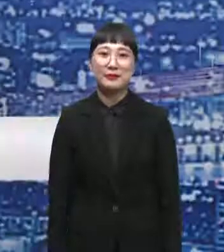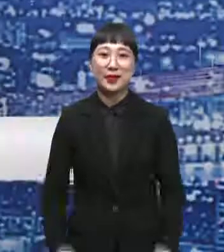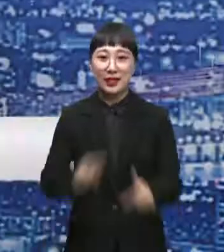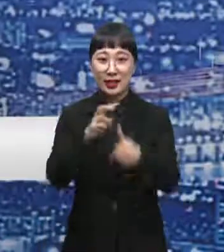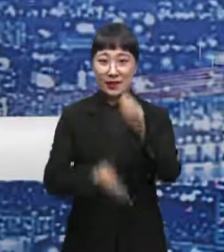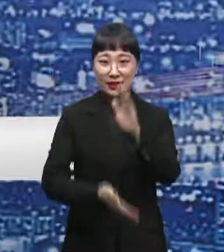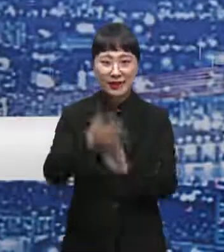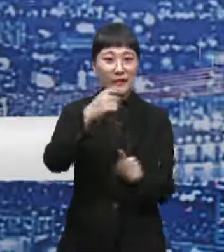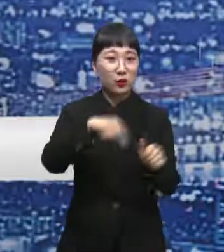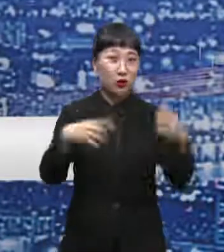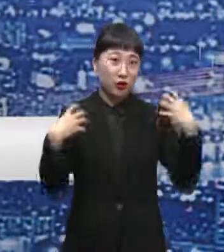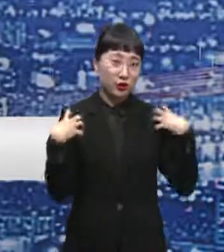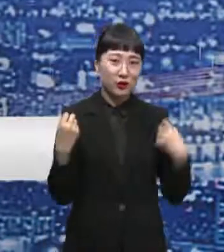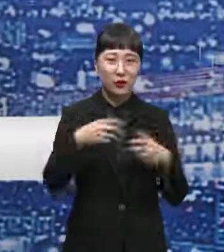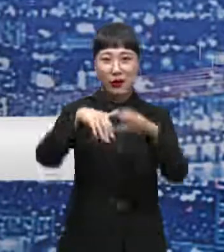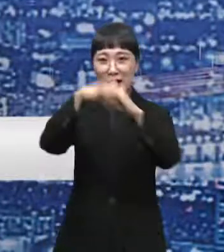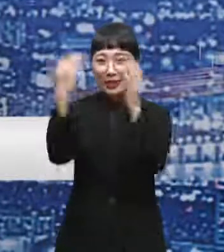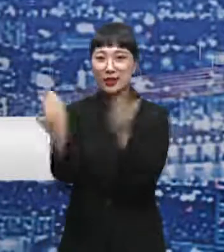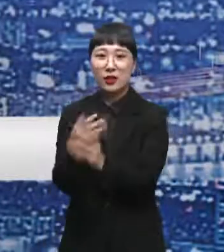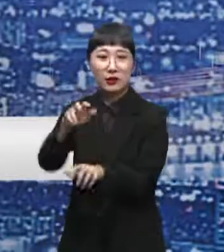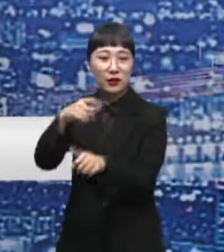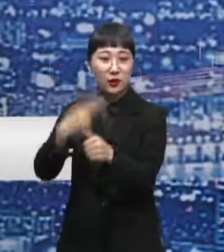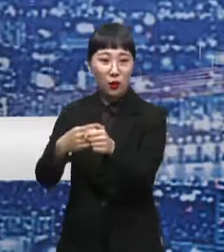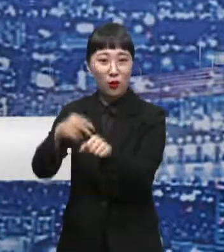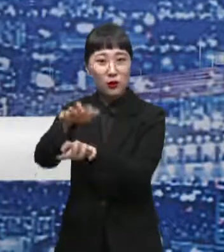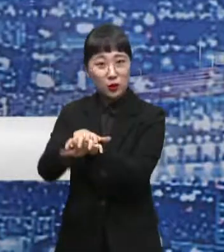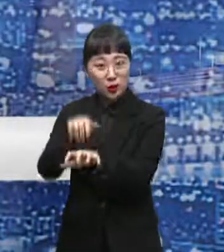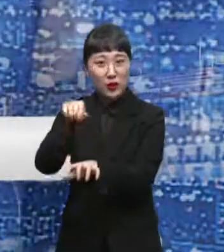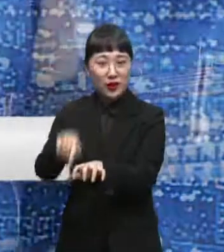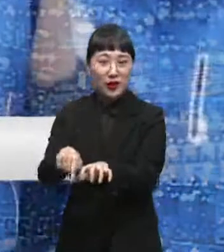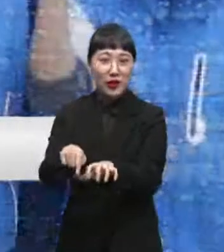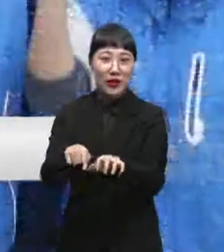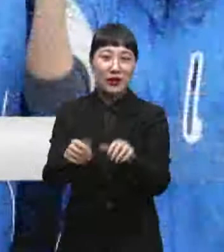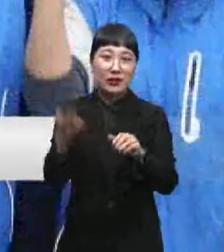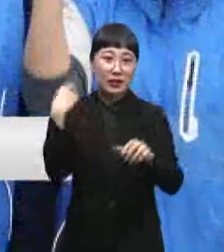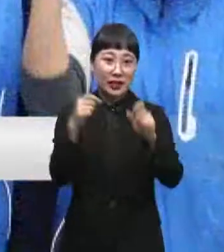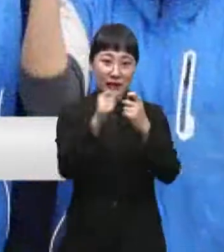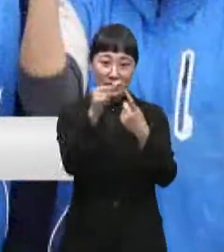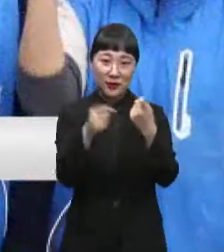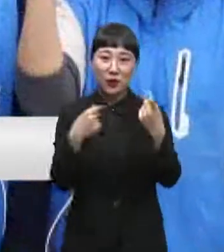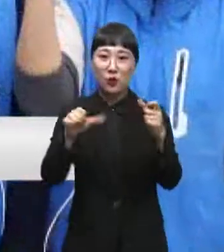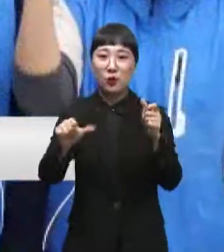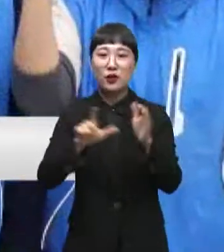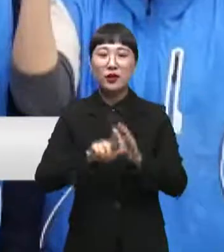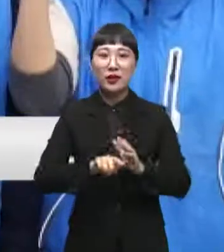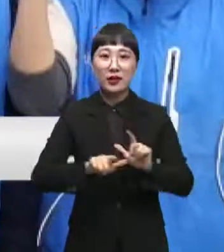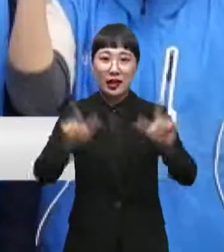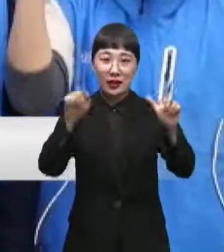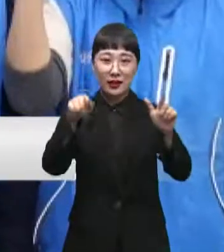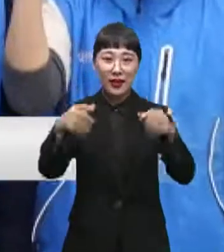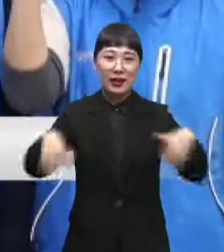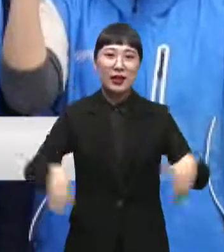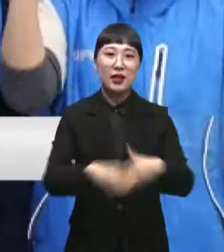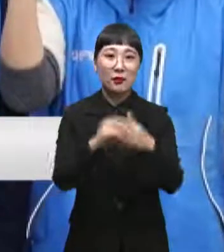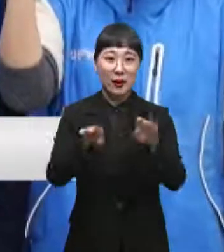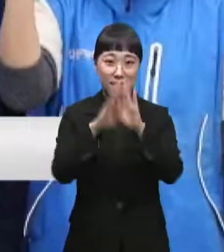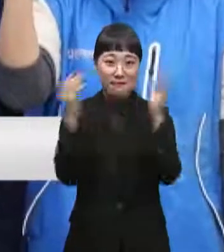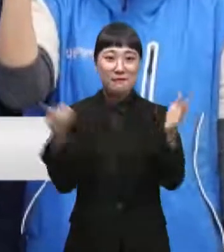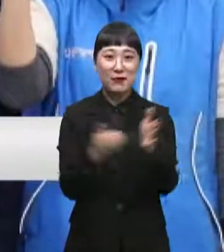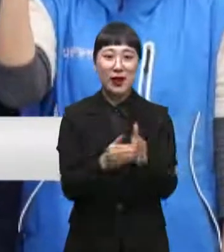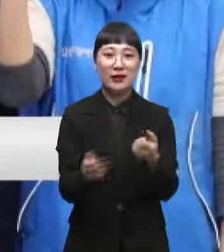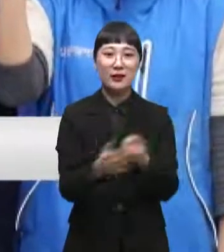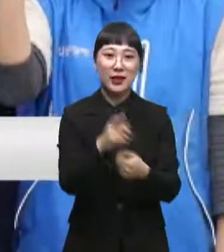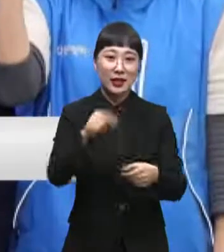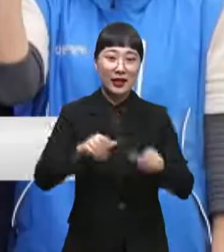빈 차 시 교육청과 전교조 인천지부 가 지난 5일 단체협약 본교 석 개회식을 가졌습니다 개회식 엔도